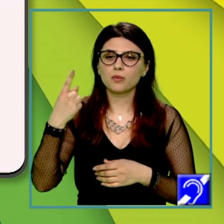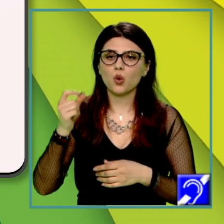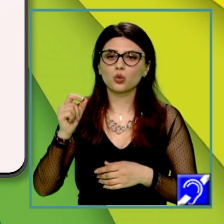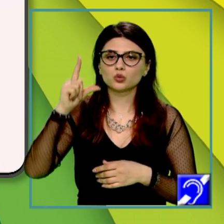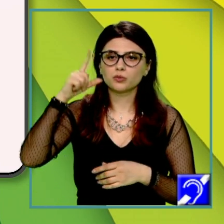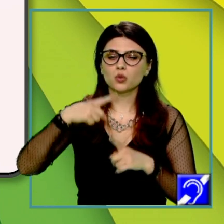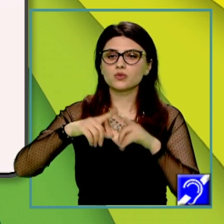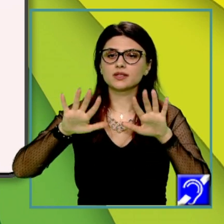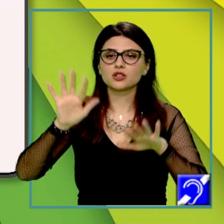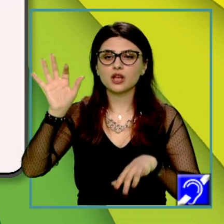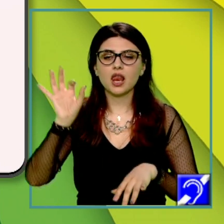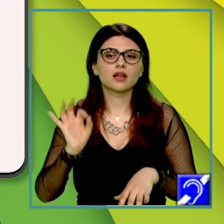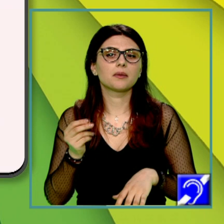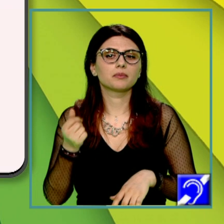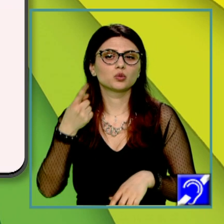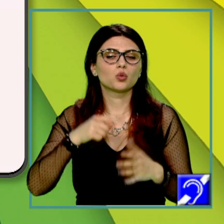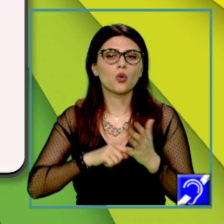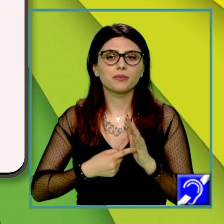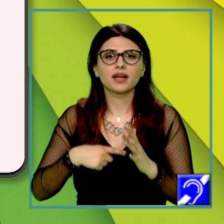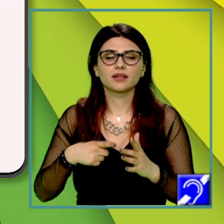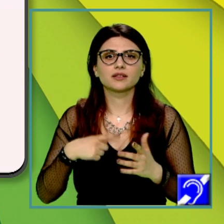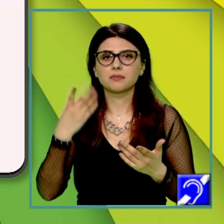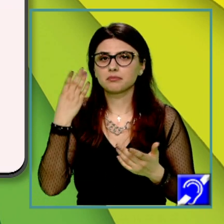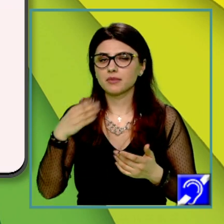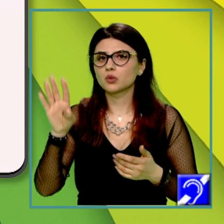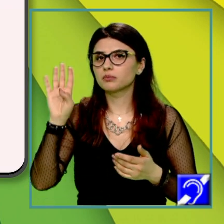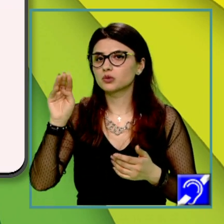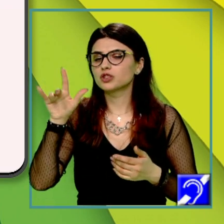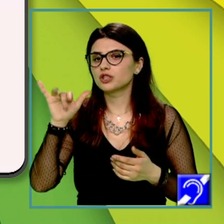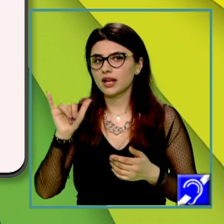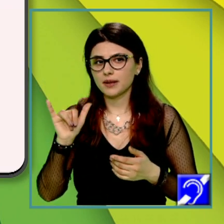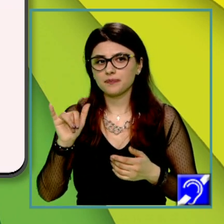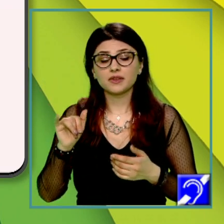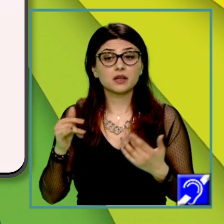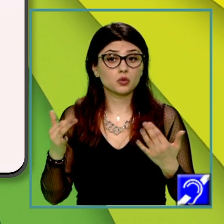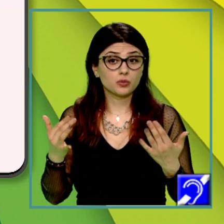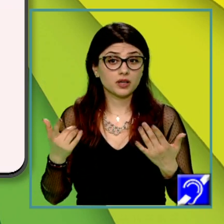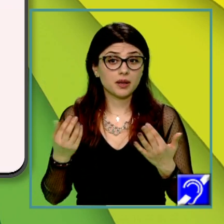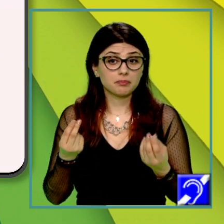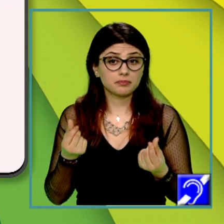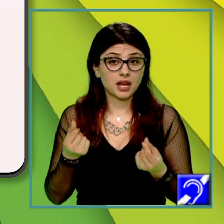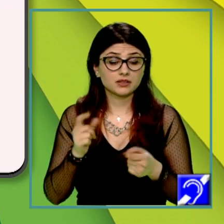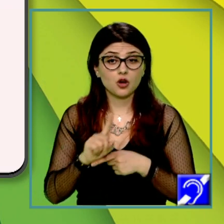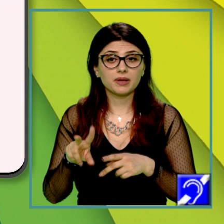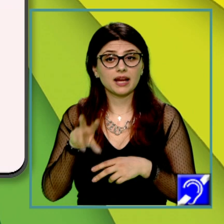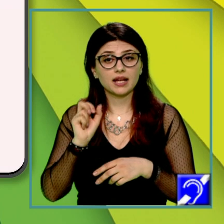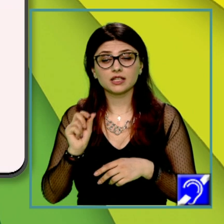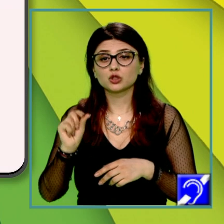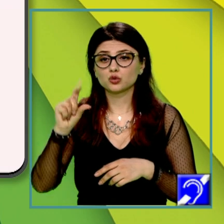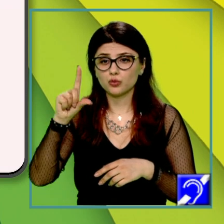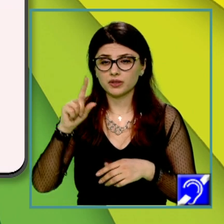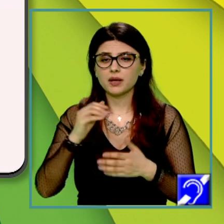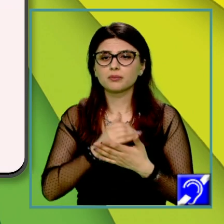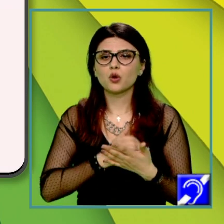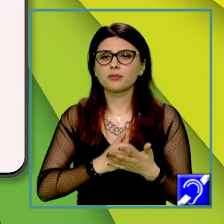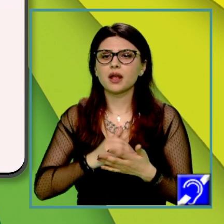10% prețul unui obiect este 440 RON Determinați prețul obiectului RON redescopera 5